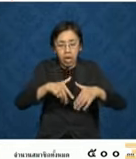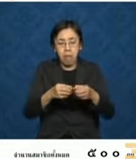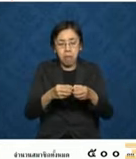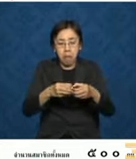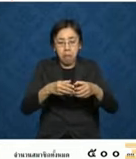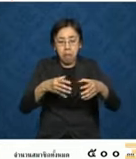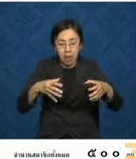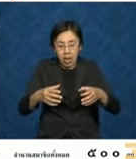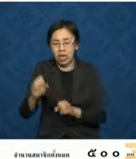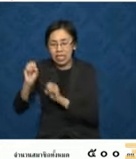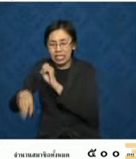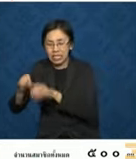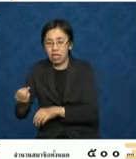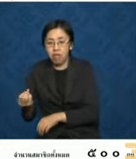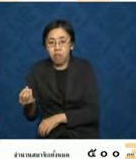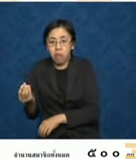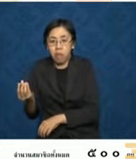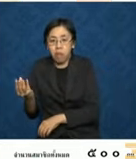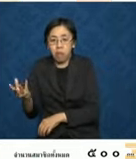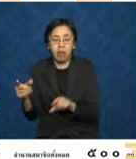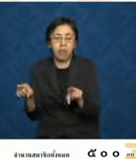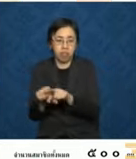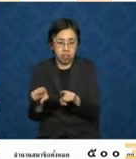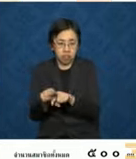ขึ้นเช่นกันสไลด์ต่อไปนะครับ